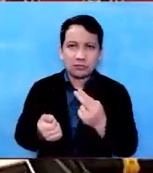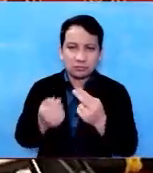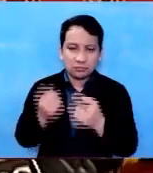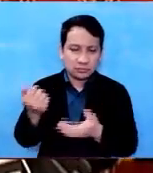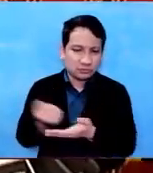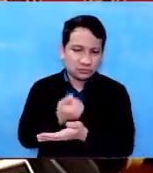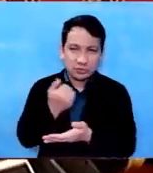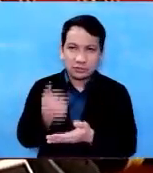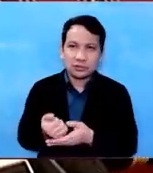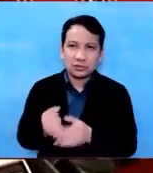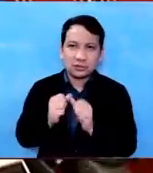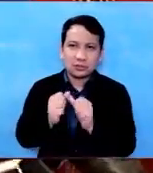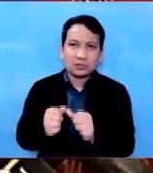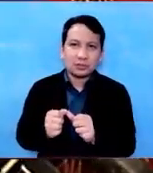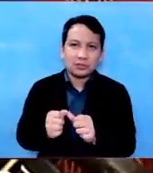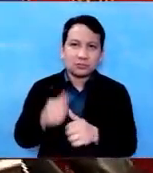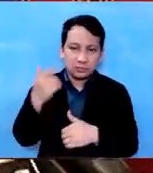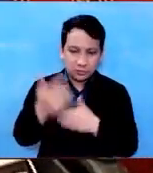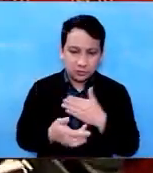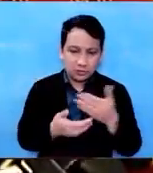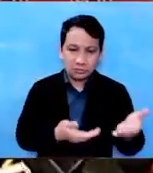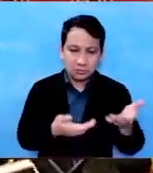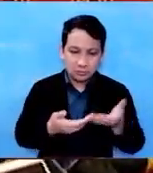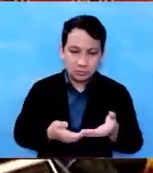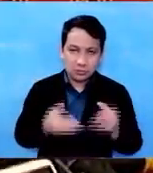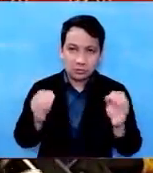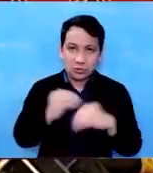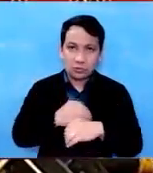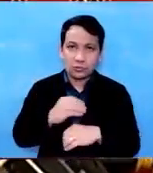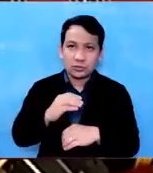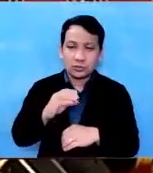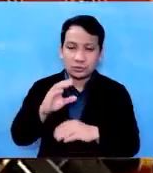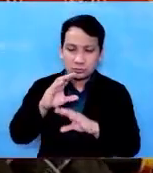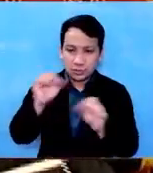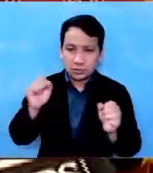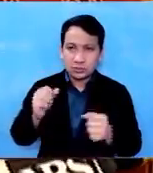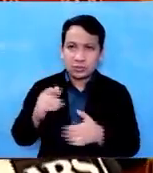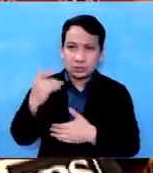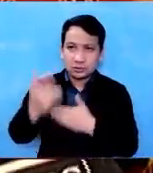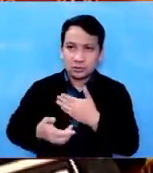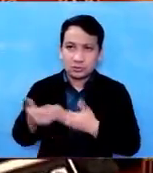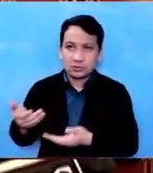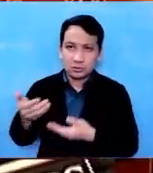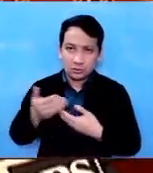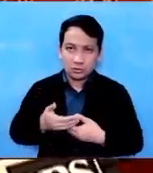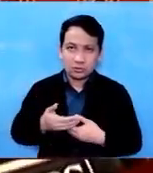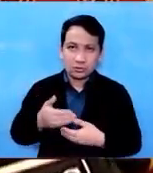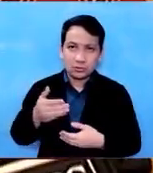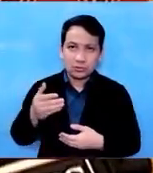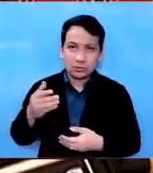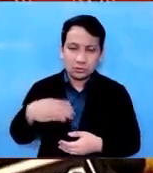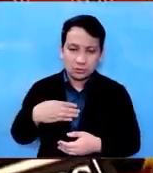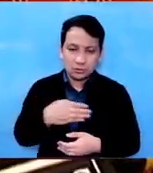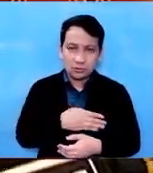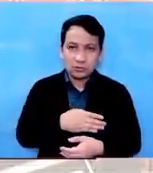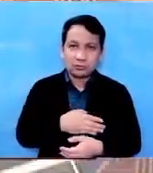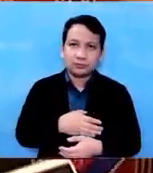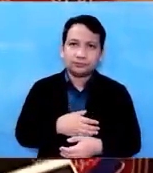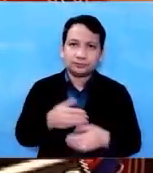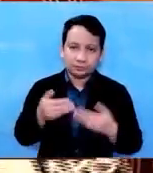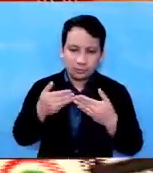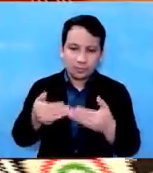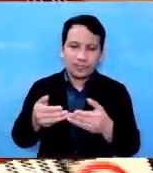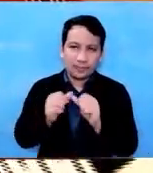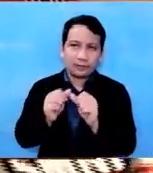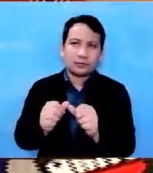momentum. Maaga nagsumite yung Office of the President, maaga nagsumite din yung House of Representatives. So sana tuloy-tuloy po yun.